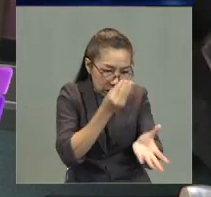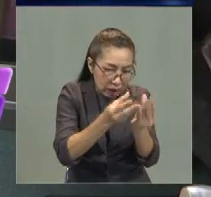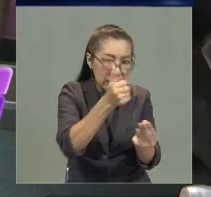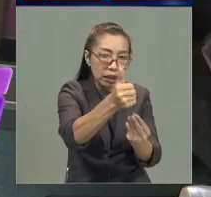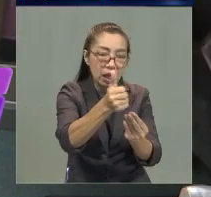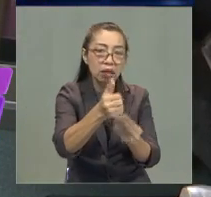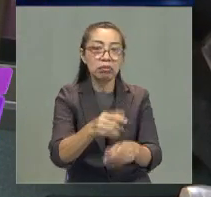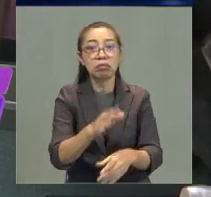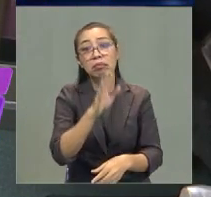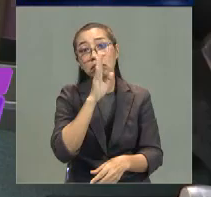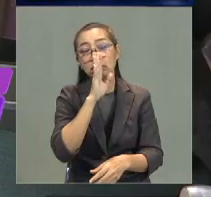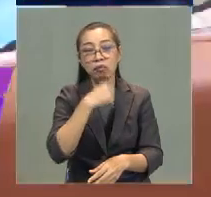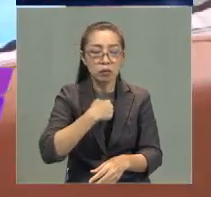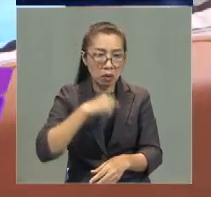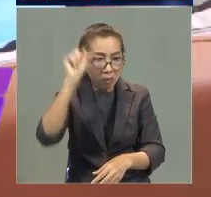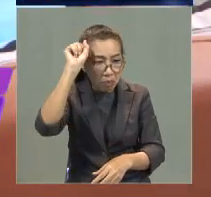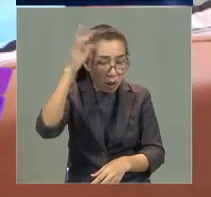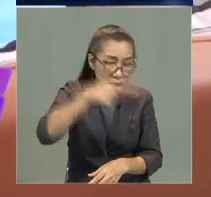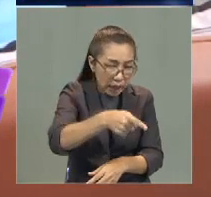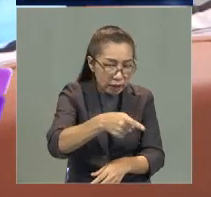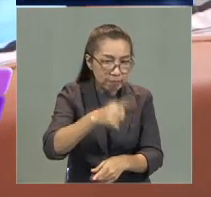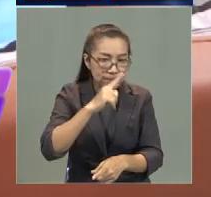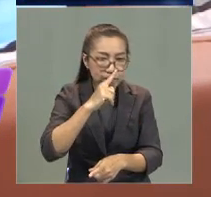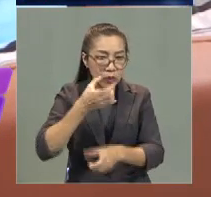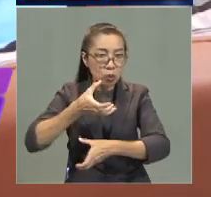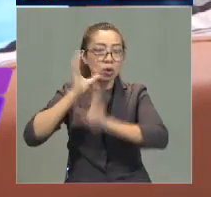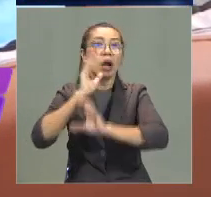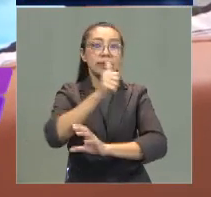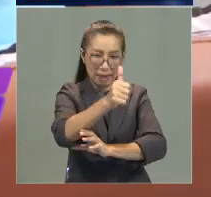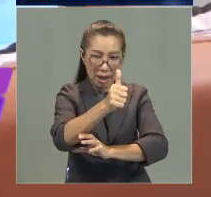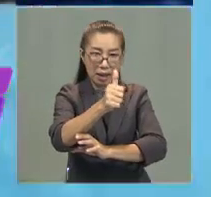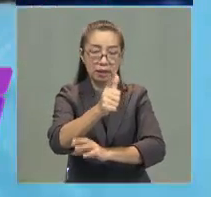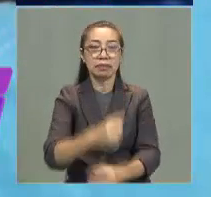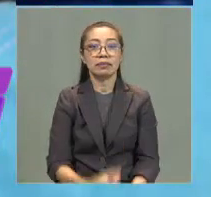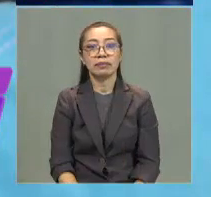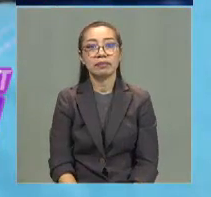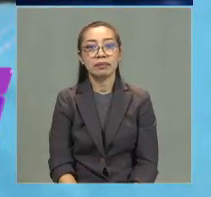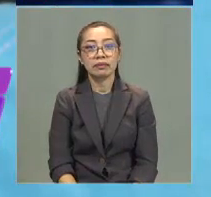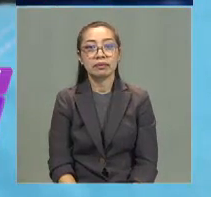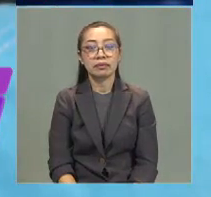ได้เรียนเลยก็ถ้าหากไม่เข้าใจก็ยังสามารถที่จะดูย้อนหลังได้อีกรอบ